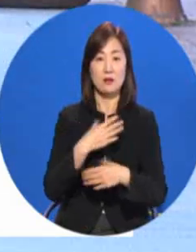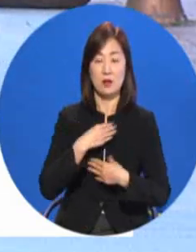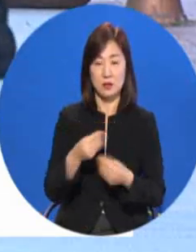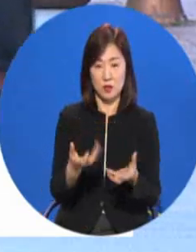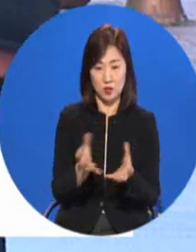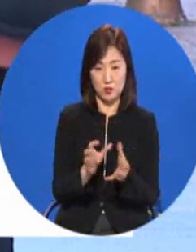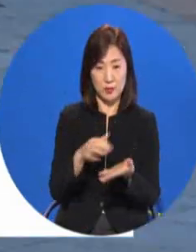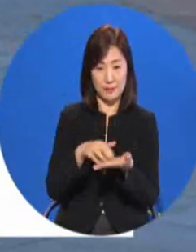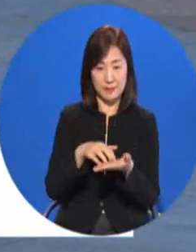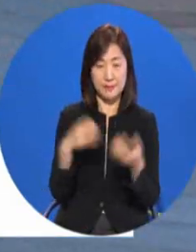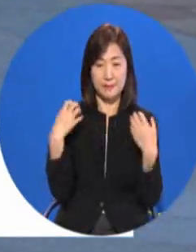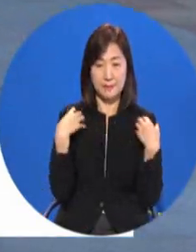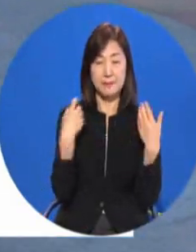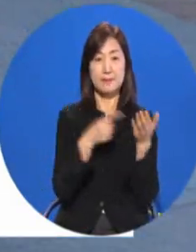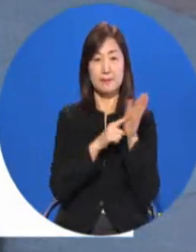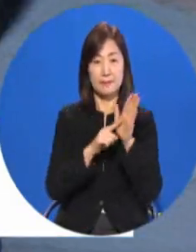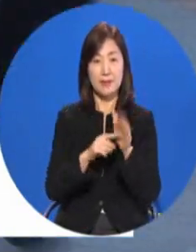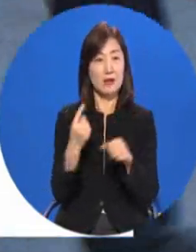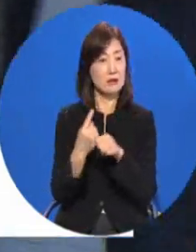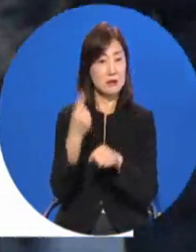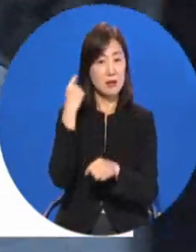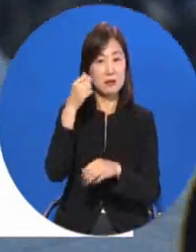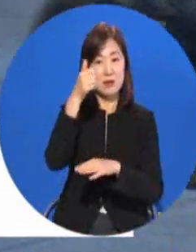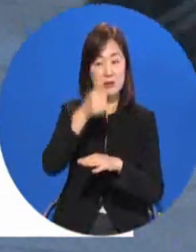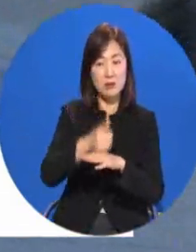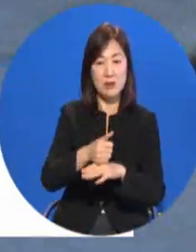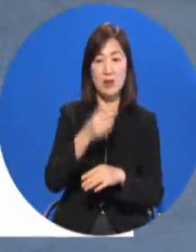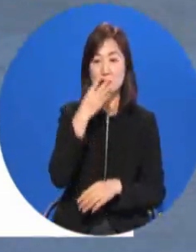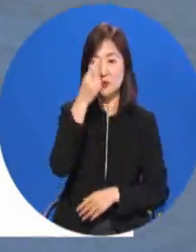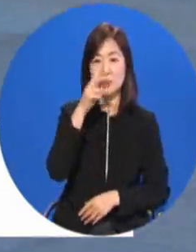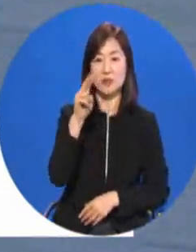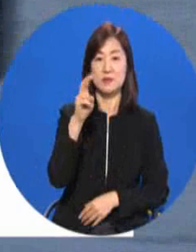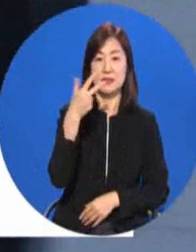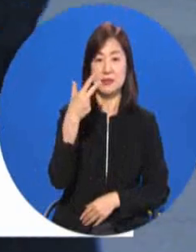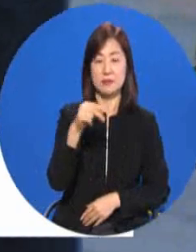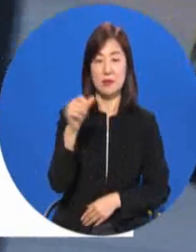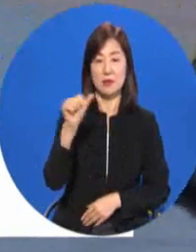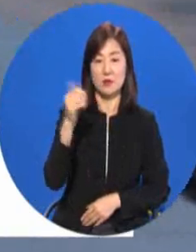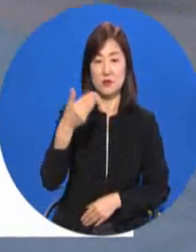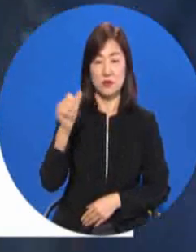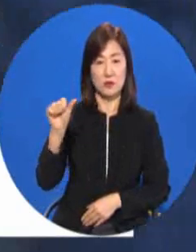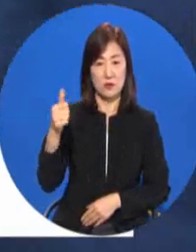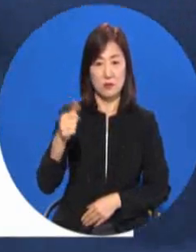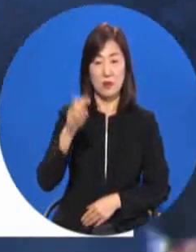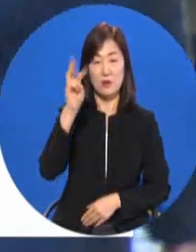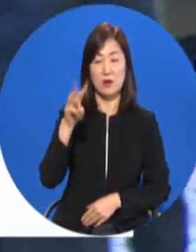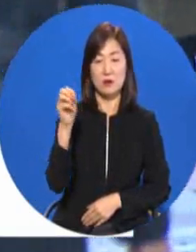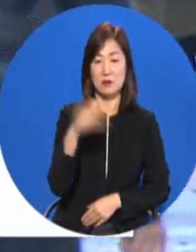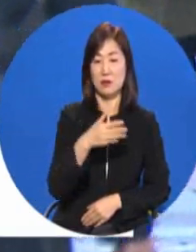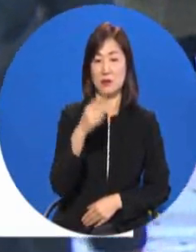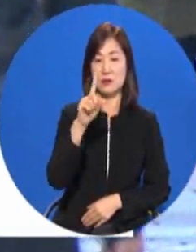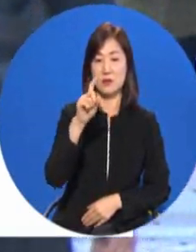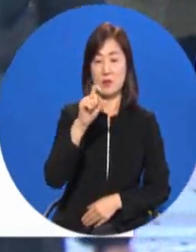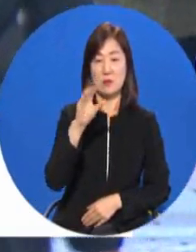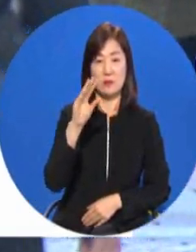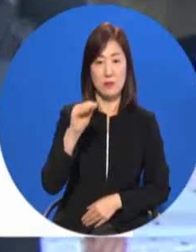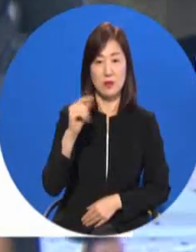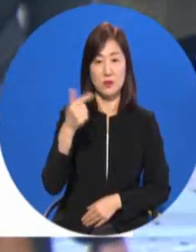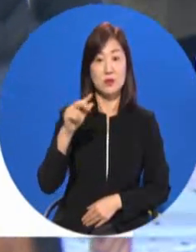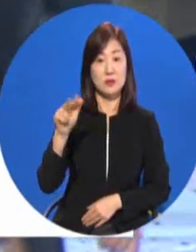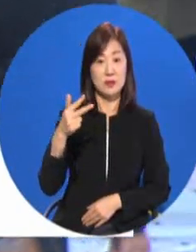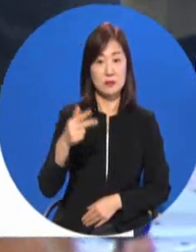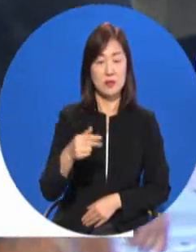통계에 따르면 지난해 말 기준 순천 인구는 27만 9천 500명 광양 인구는 15만 6천 700여 명으로